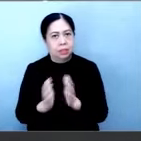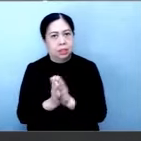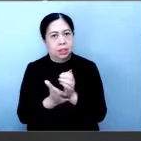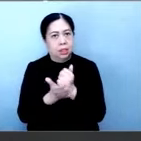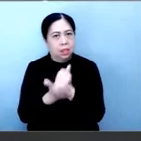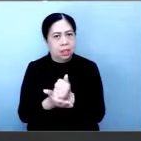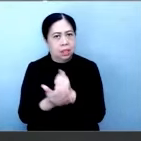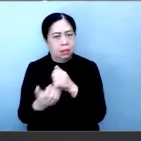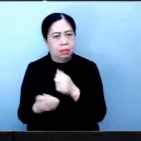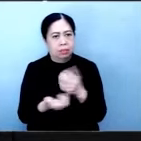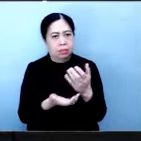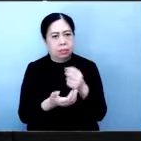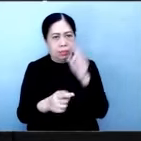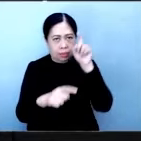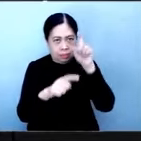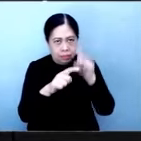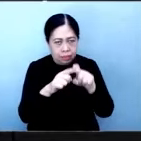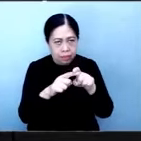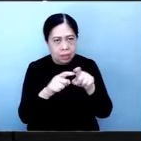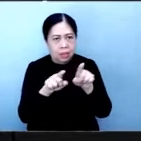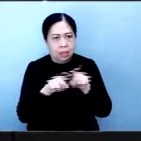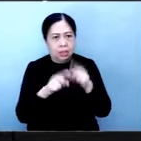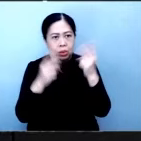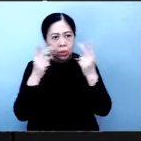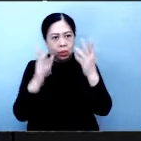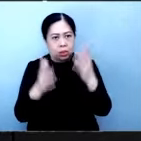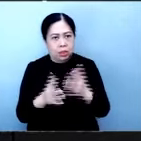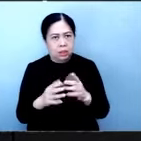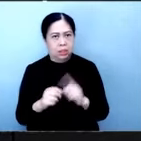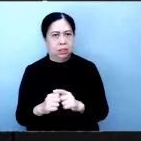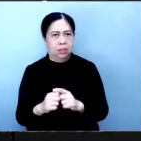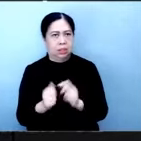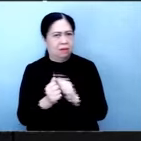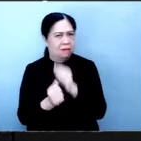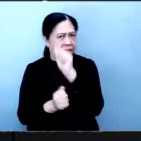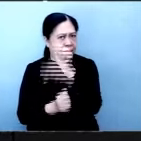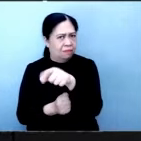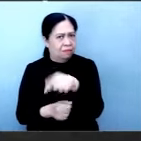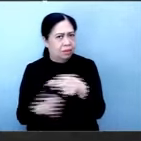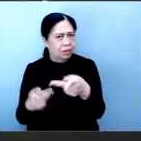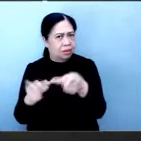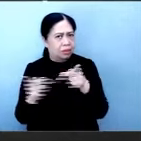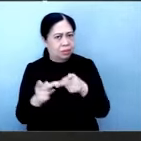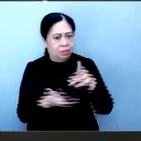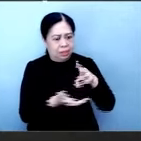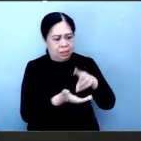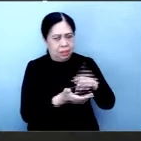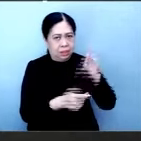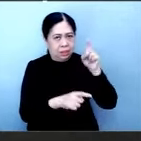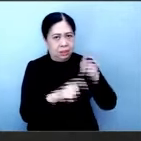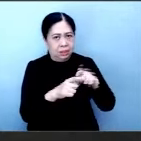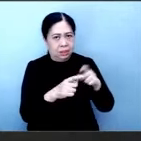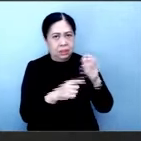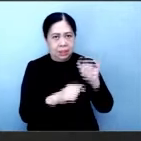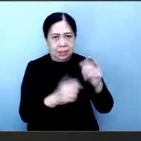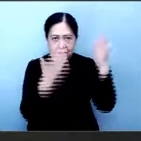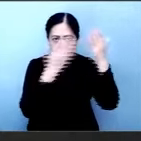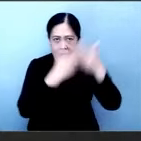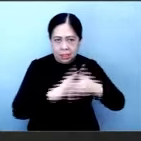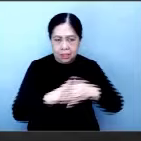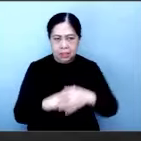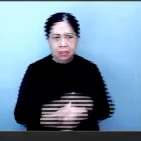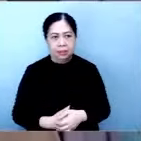ng matutuluyan bilang turista. Napakalayo rin daw ng bayan ng Katanawan sa kinaroroonan ni Direk Jade noong gabing yon.